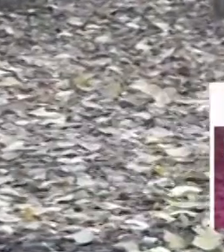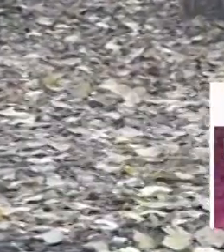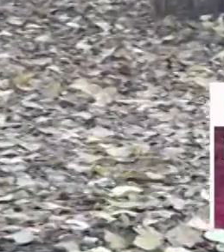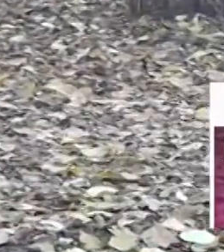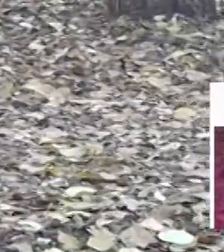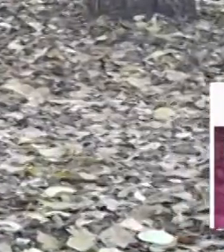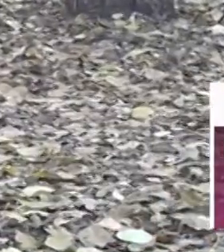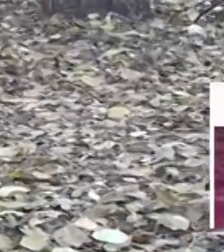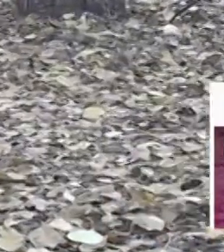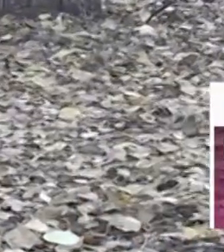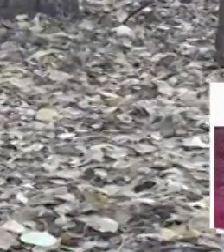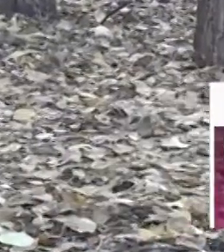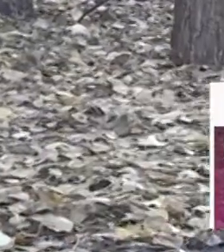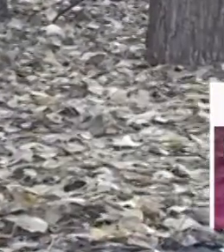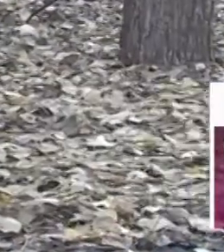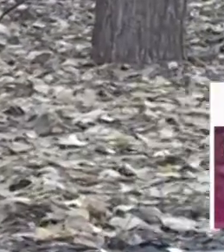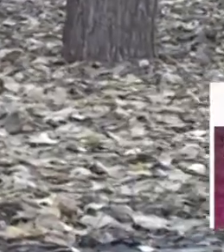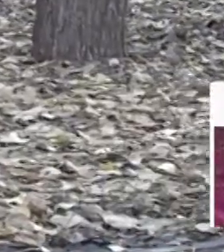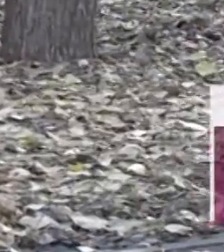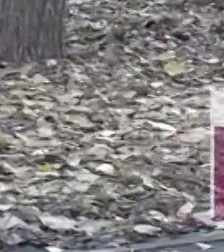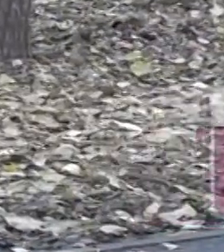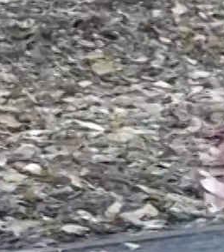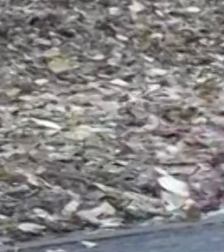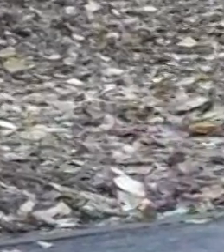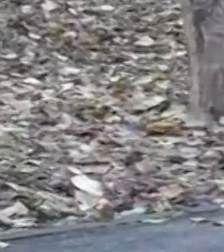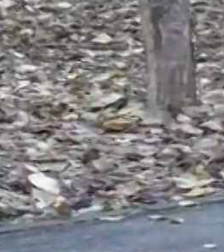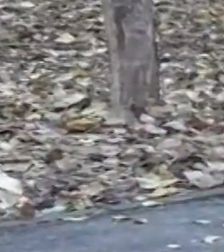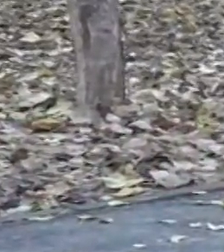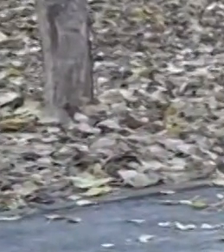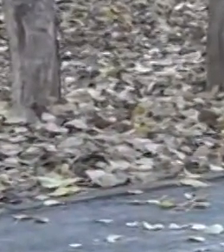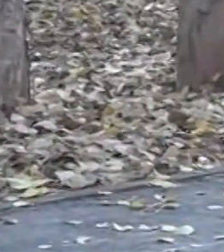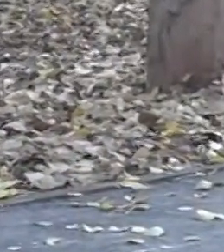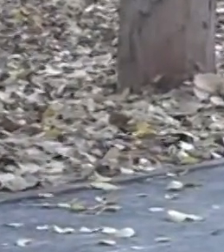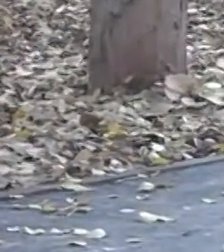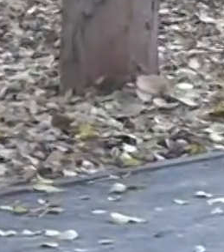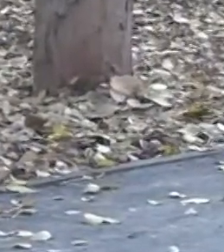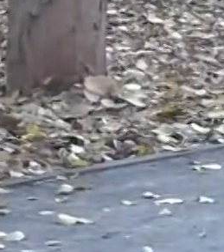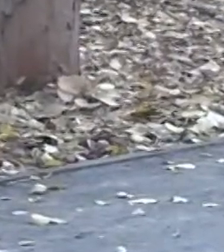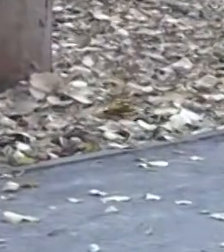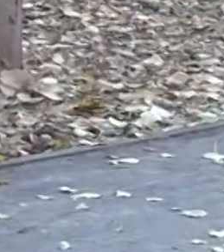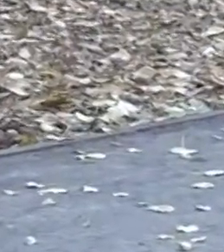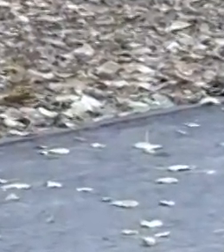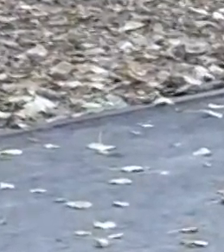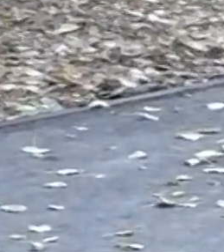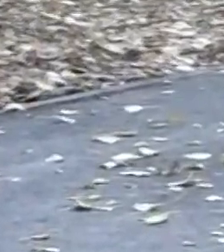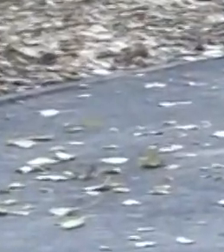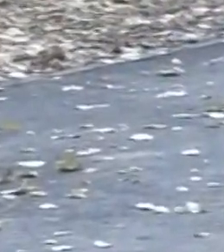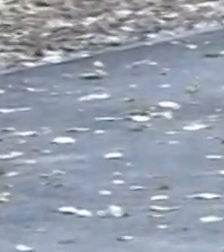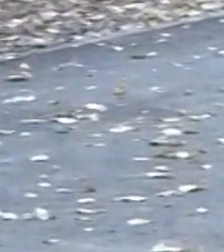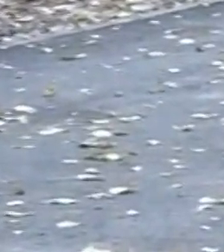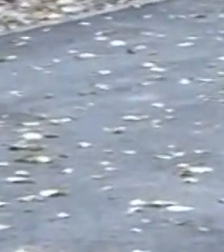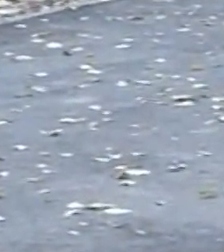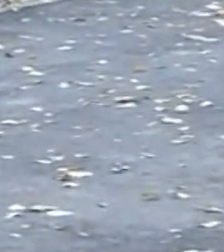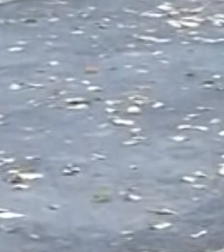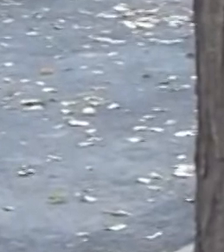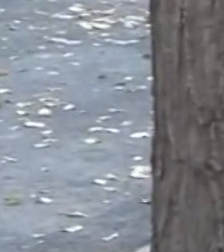тропу. Укрепили берег реки, провели освещение, поставили детские и смотровые площадки. При строительстве